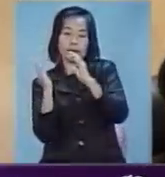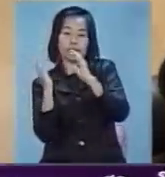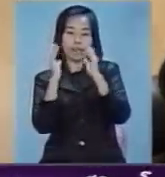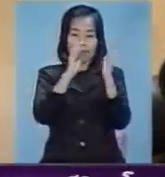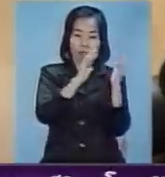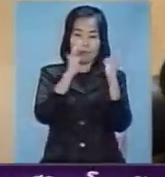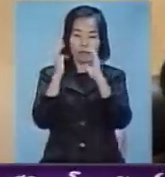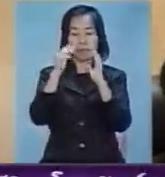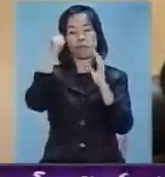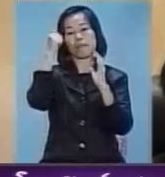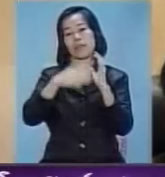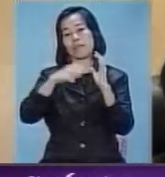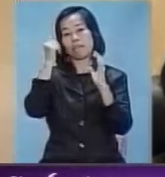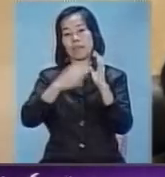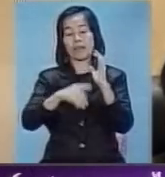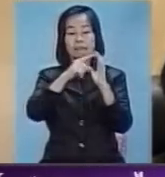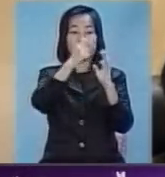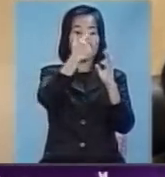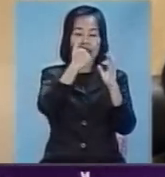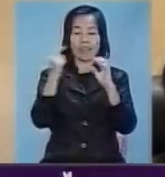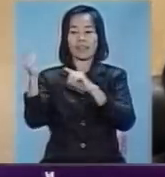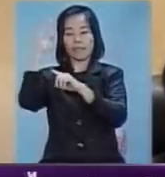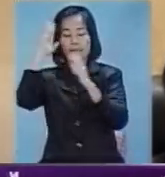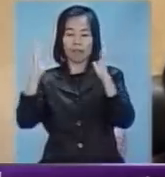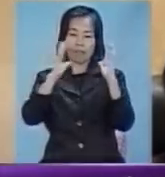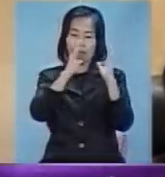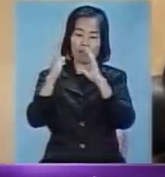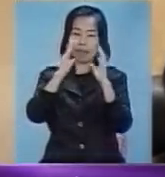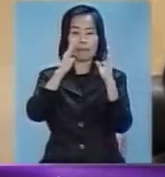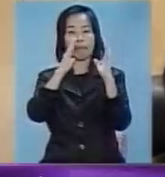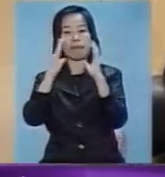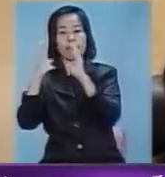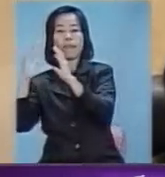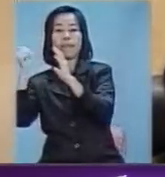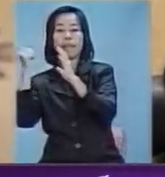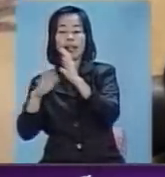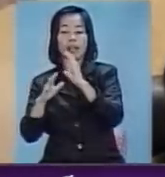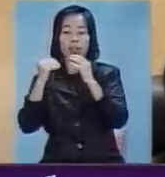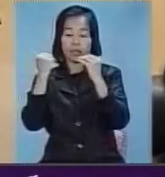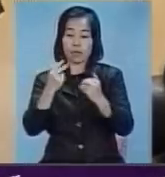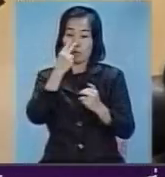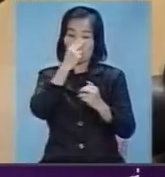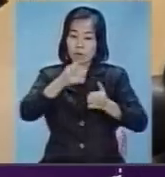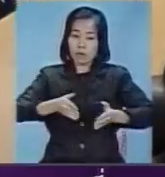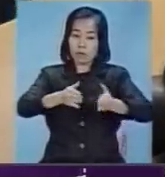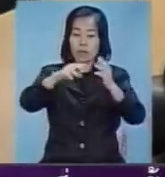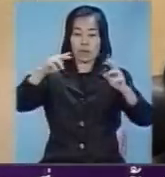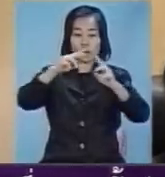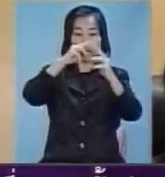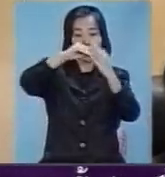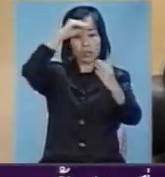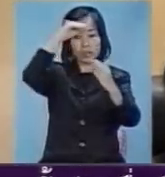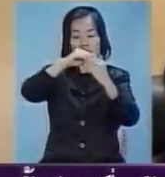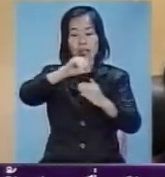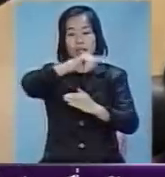แล้วเจาที่กออกไปได้ท่านจะเหนว่จากกองทับภาคที่ 1.00ไปจนถึงผ่านกระทISHAมาสรกษาศิกการผ่านข้างทำเี่บรัฐบาน